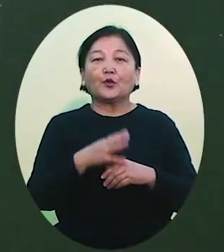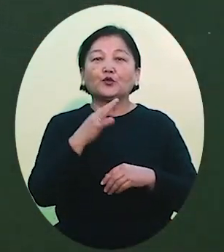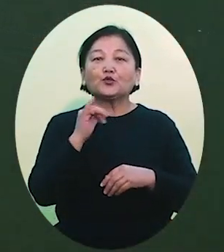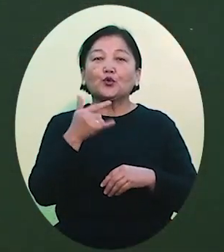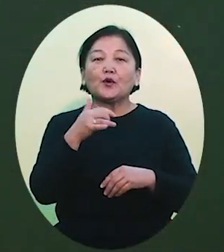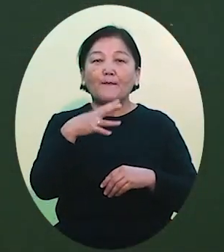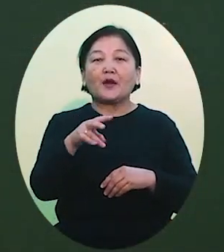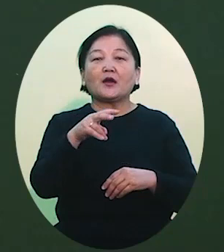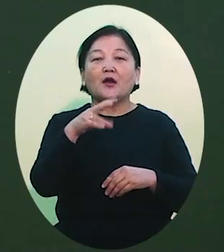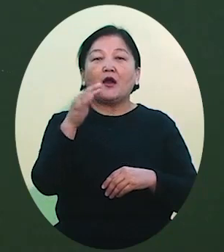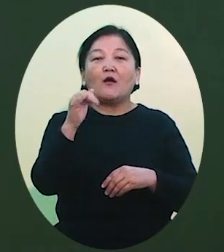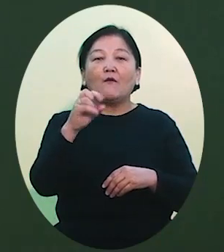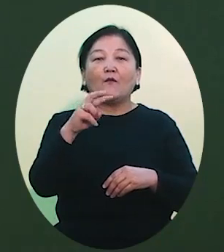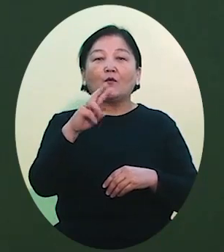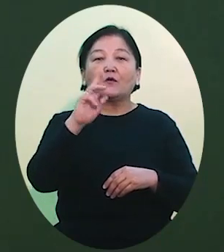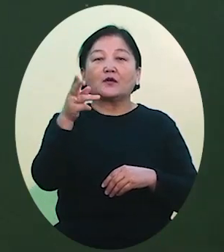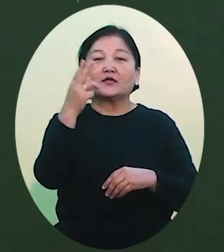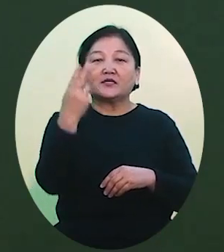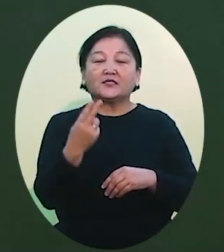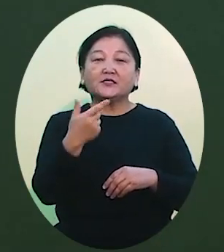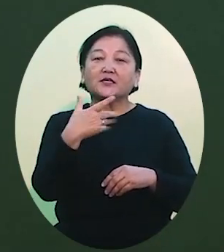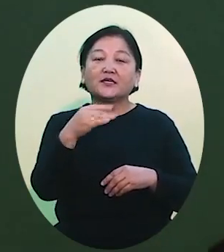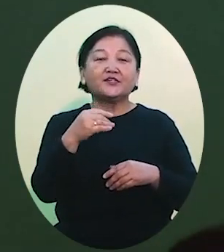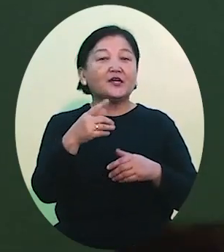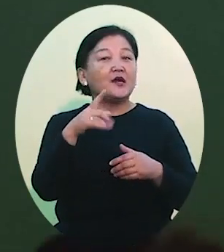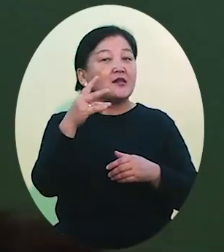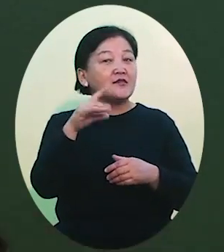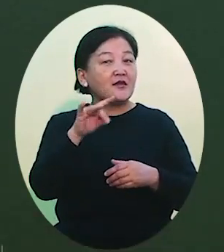шугам функц гэж нэрлэдэг юм байна.